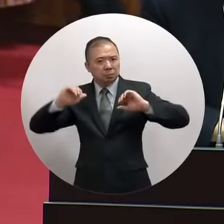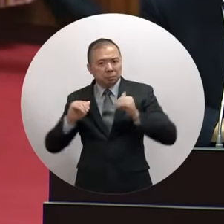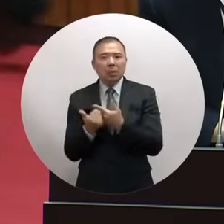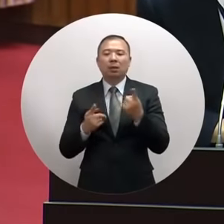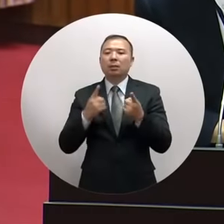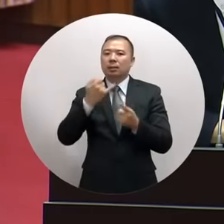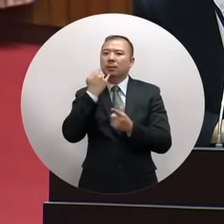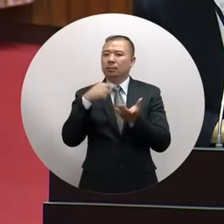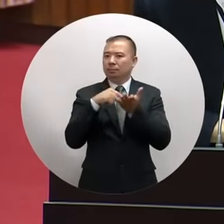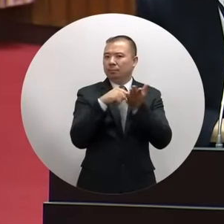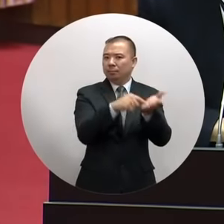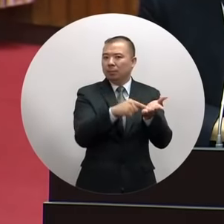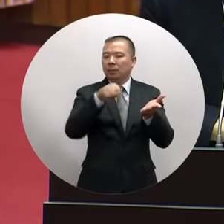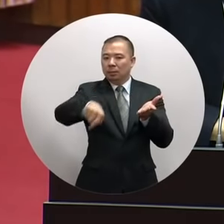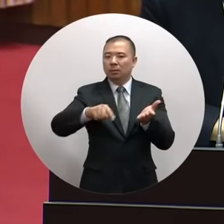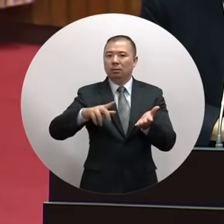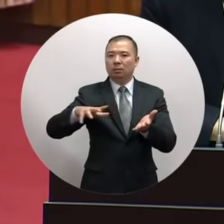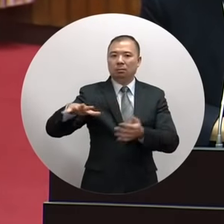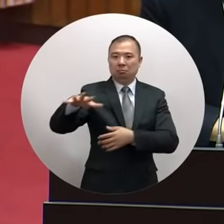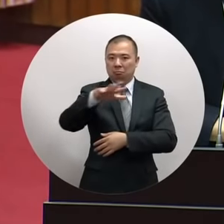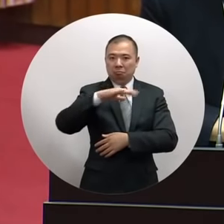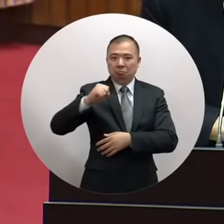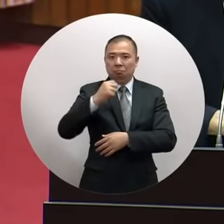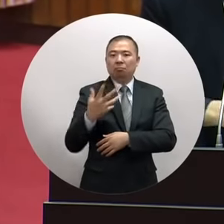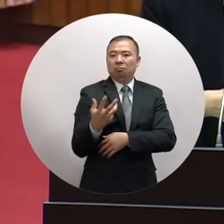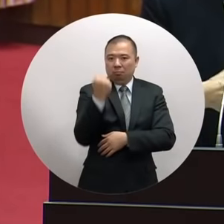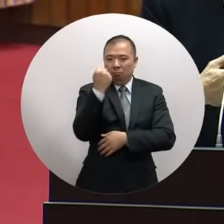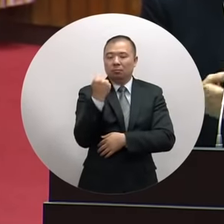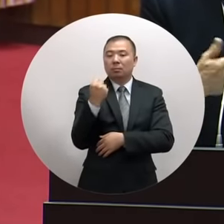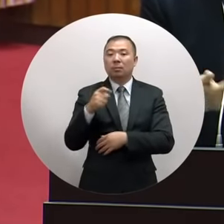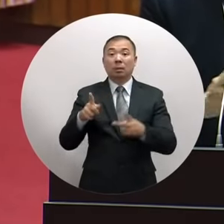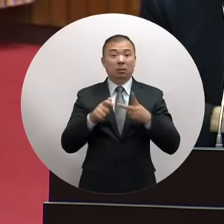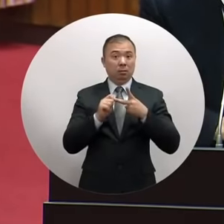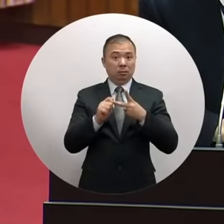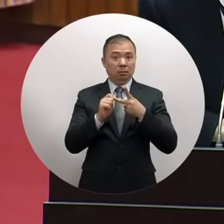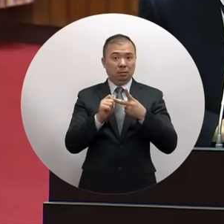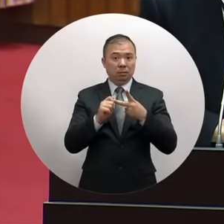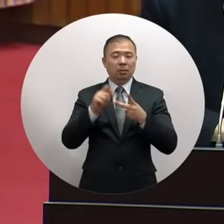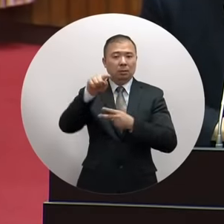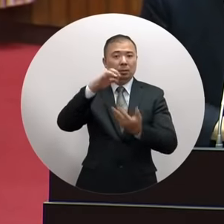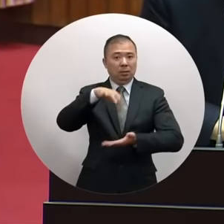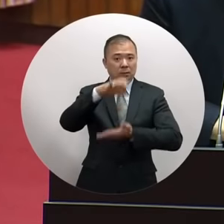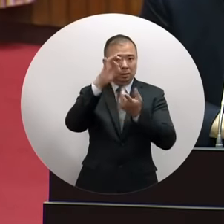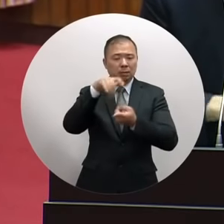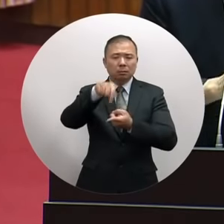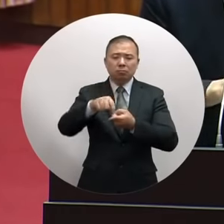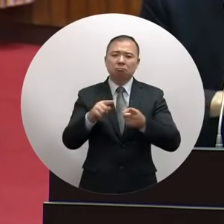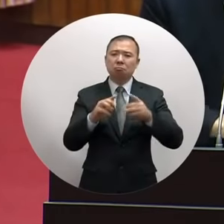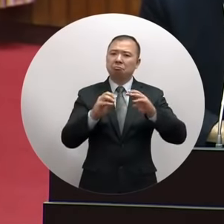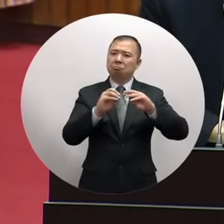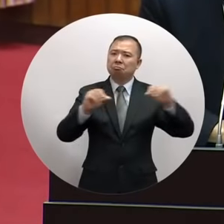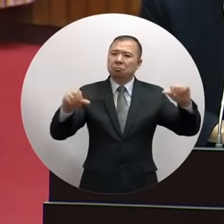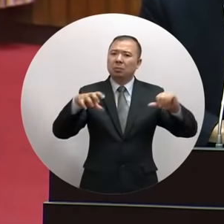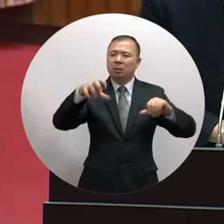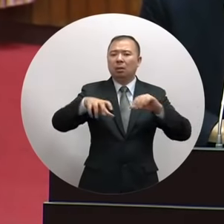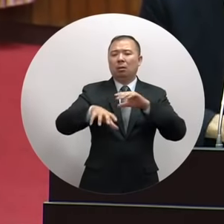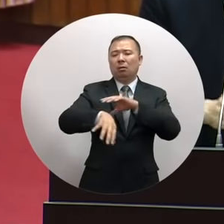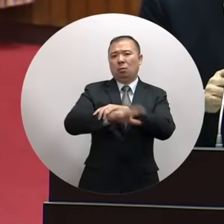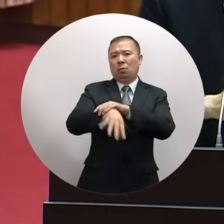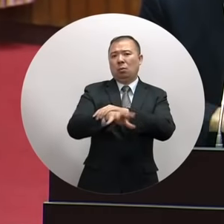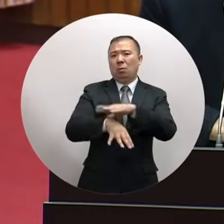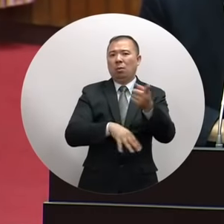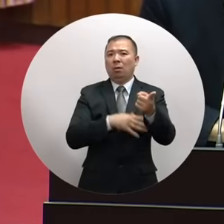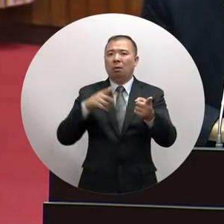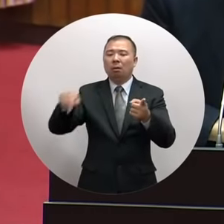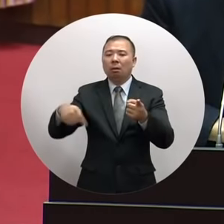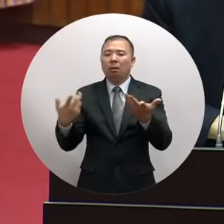个有关于所有权的问题。第二个就是委员所提的活化哈。因为现在已经是文化景观了，